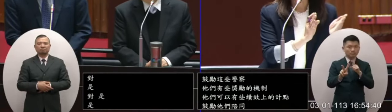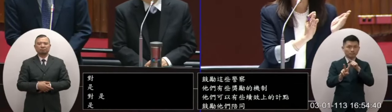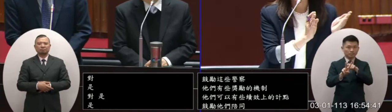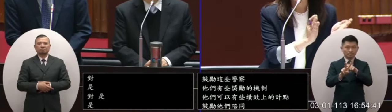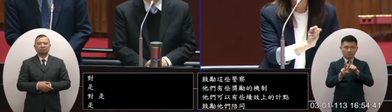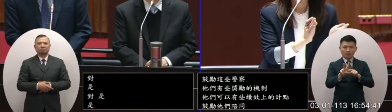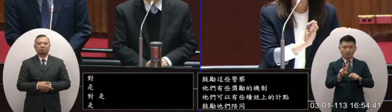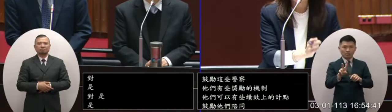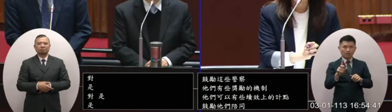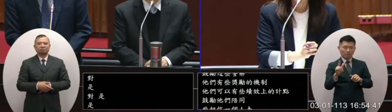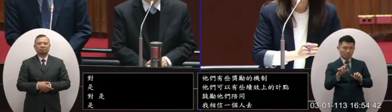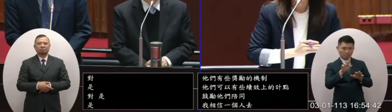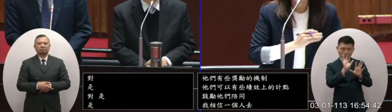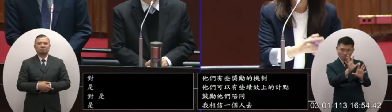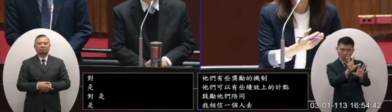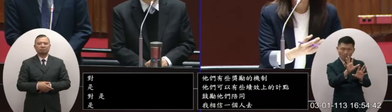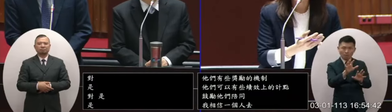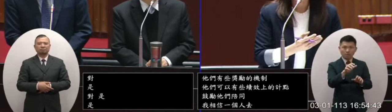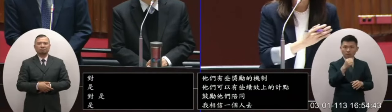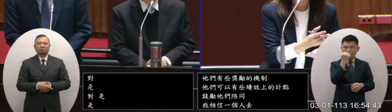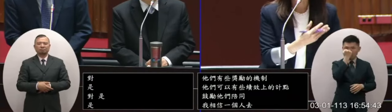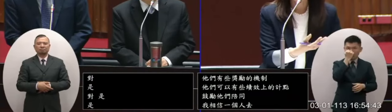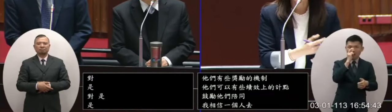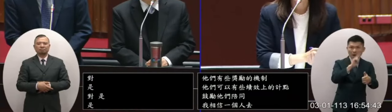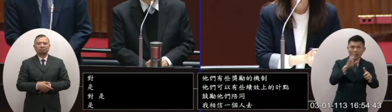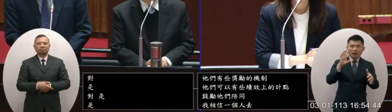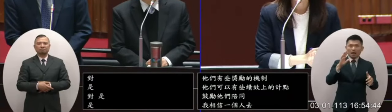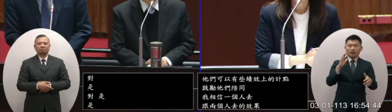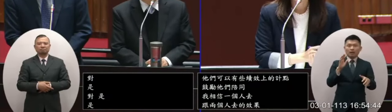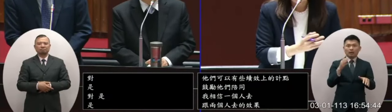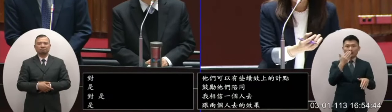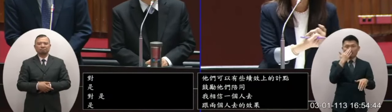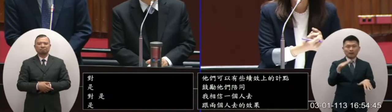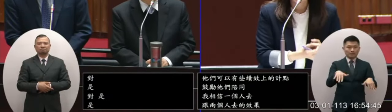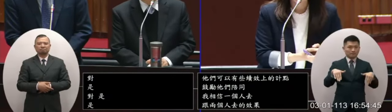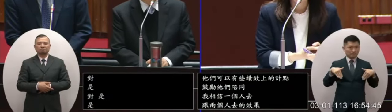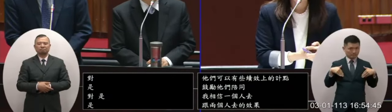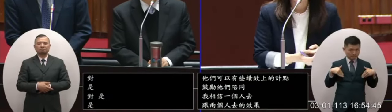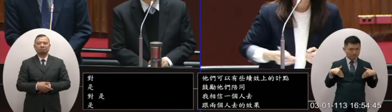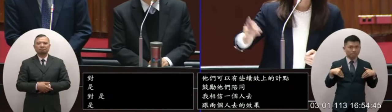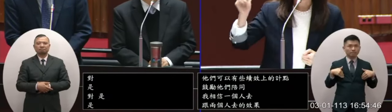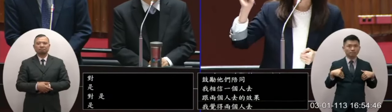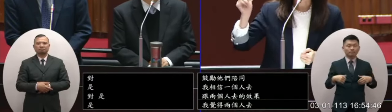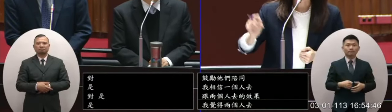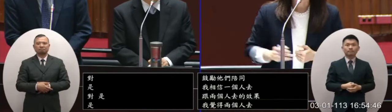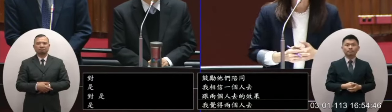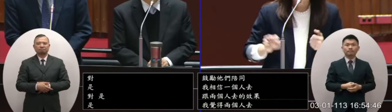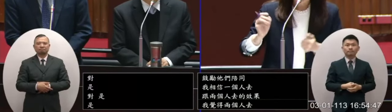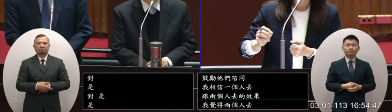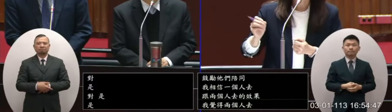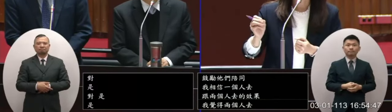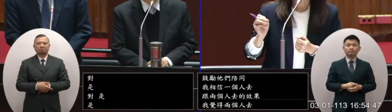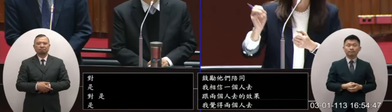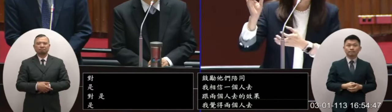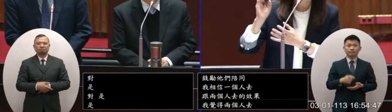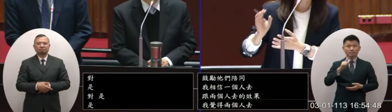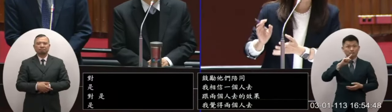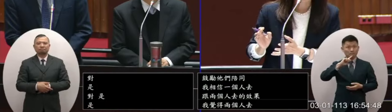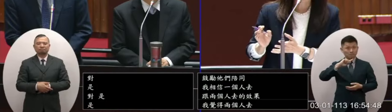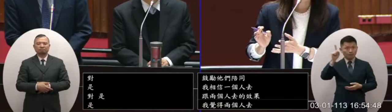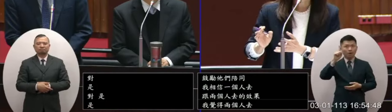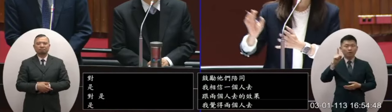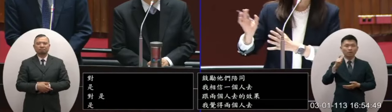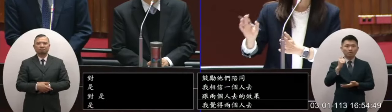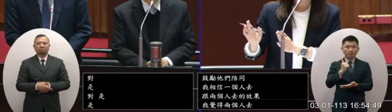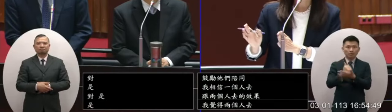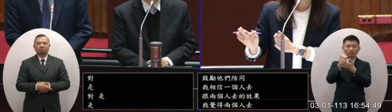吓阻所谓的施虐的行为人他们的即将要施虐的一个动作，他们可能会收敛一点。我们的成案率是虽然偏